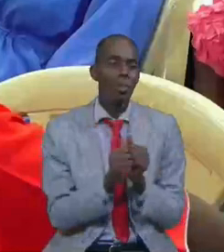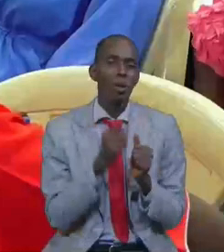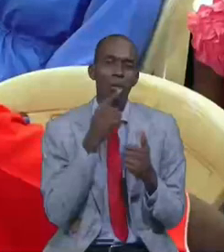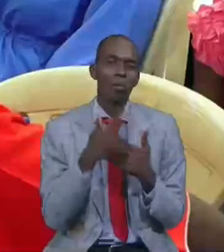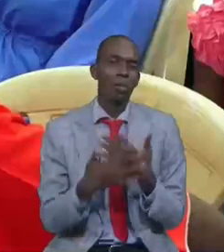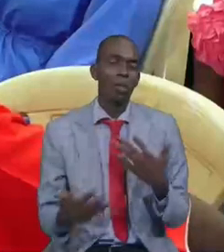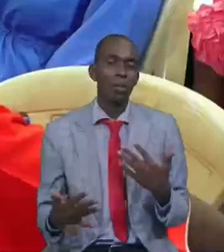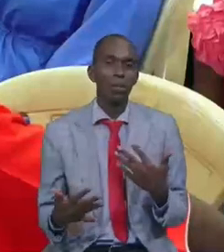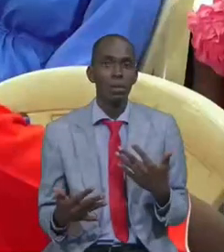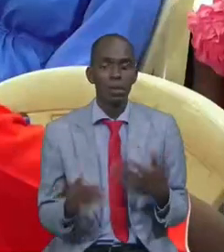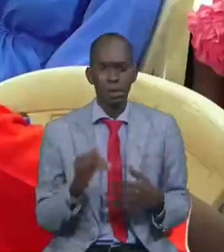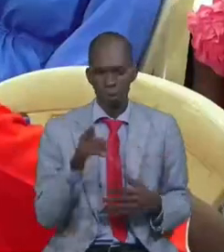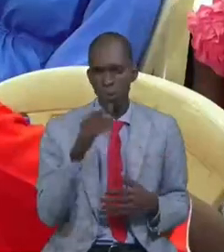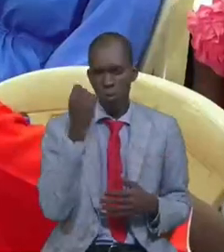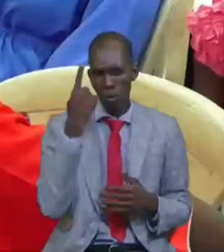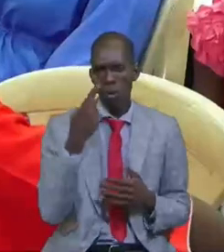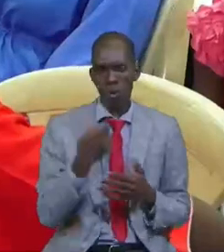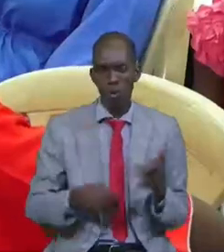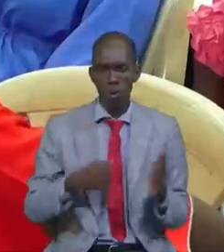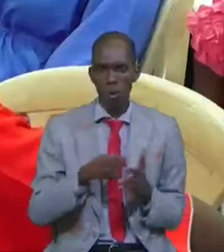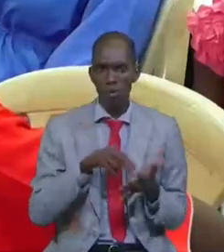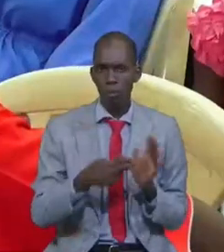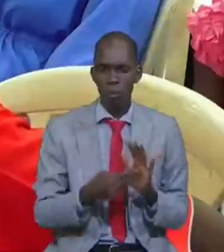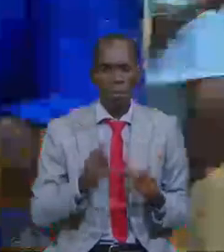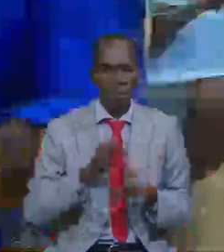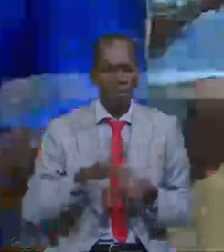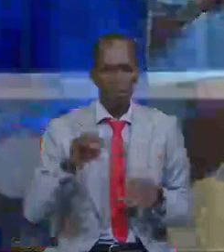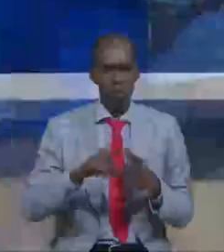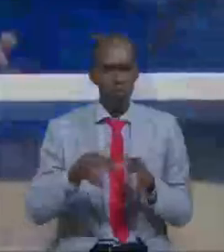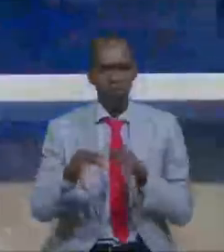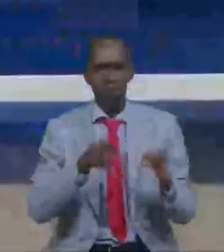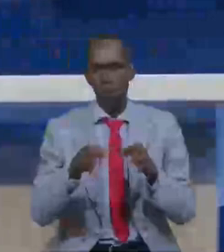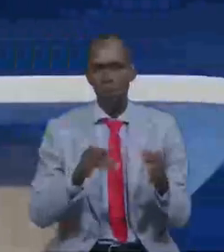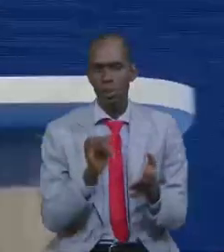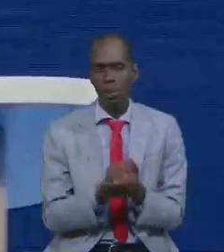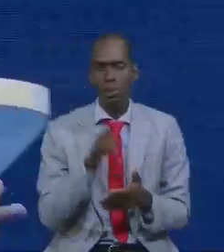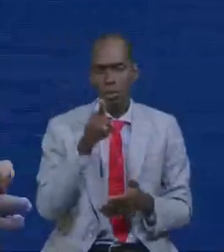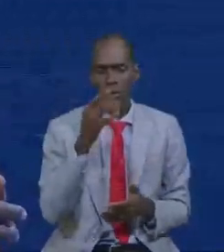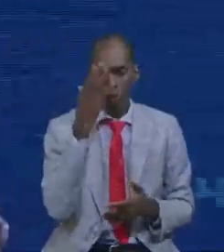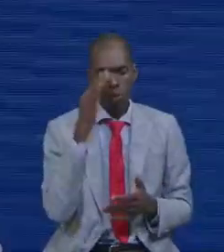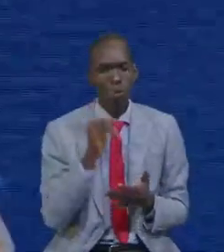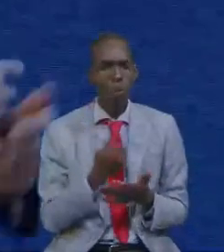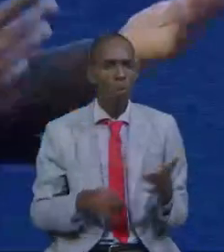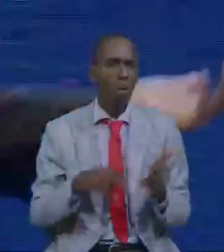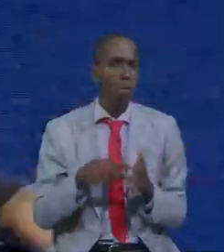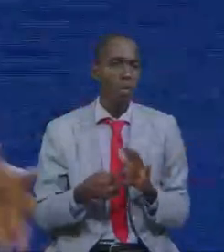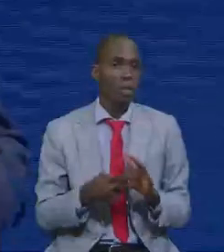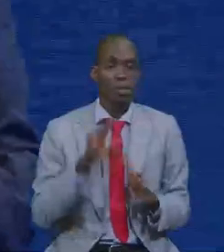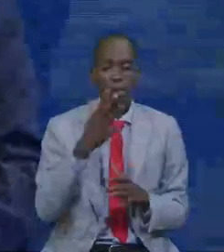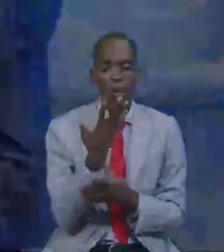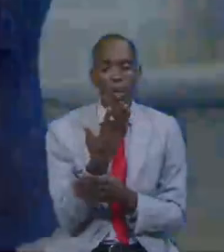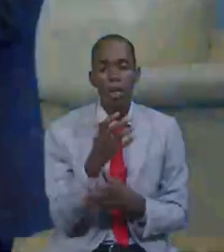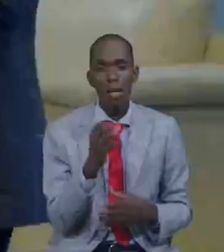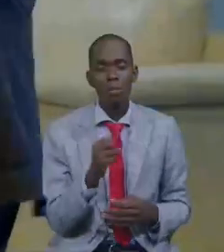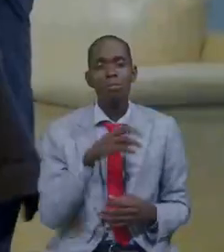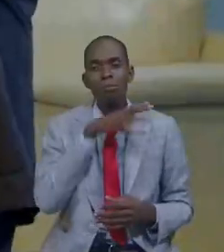sûr que vous comprenez cela. Je n'ai pas besoin de vous expliquer ça. Vos mains souillées.